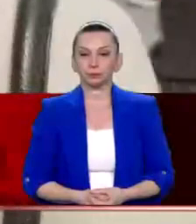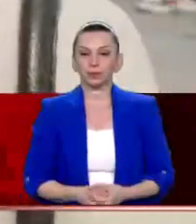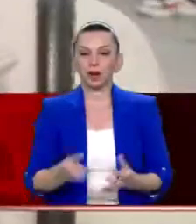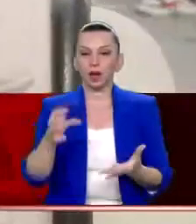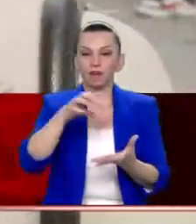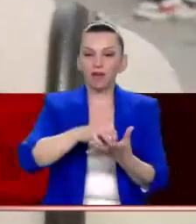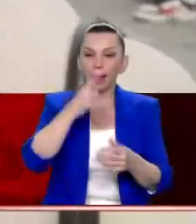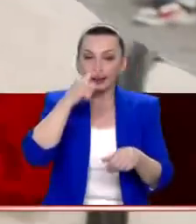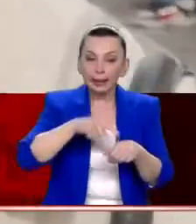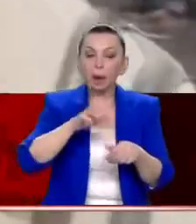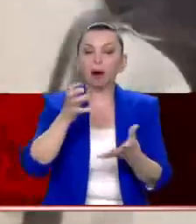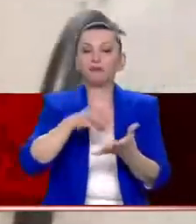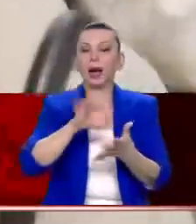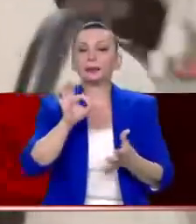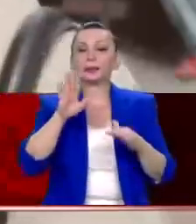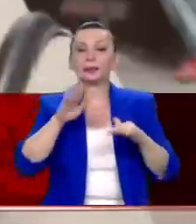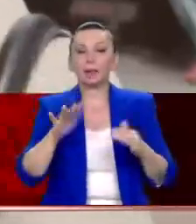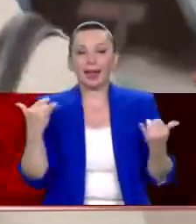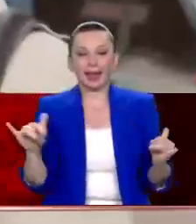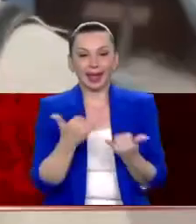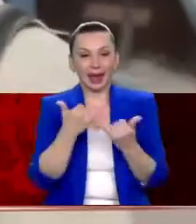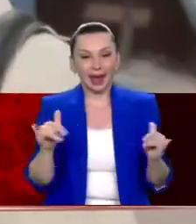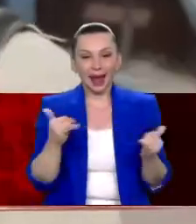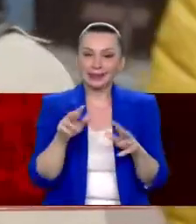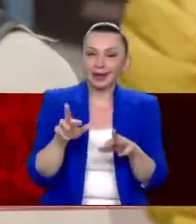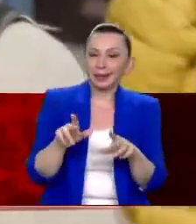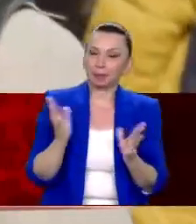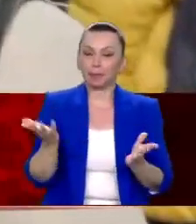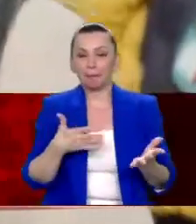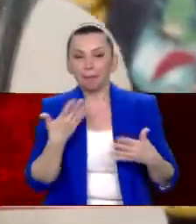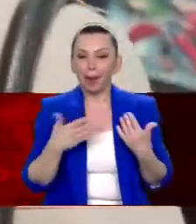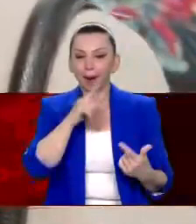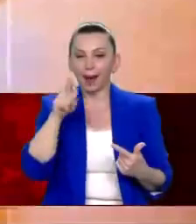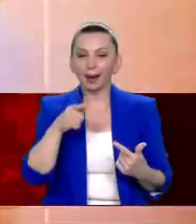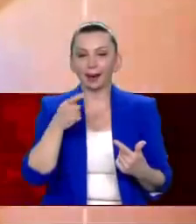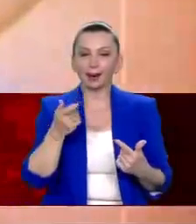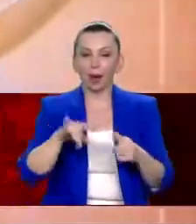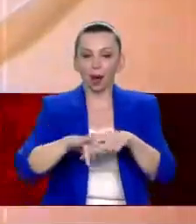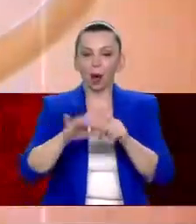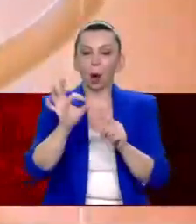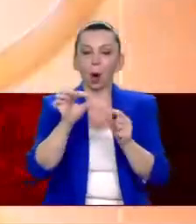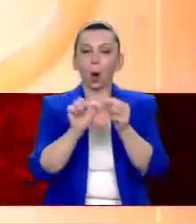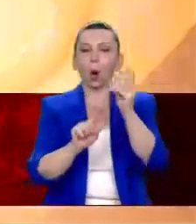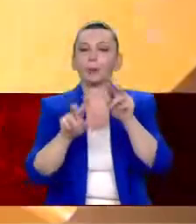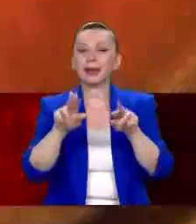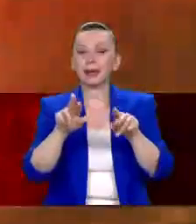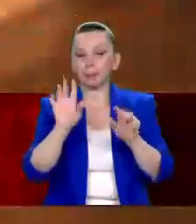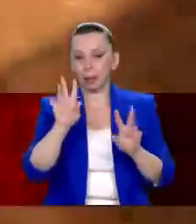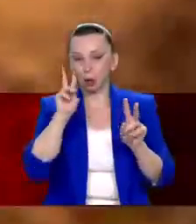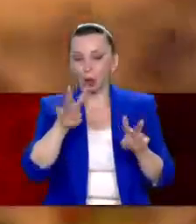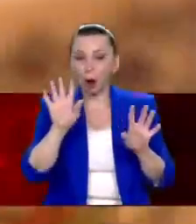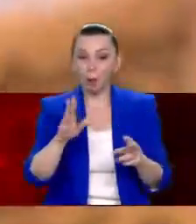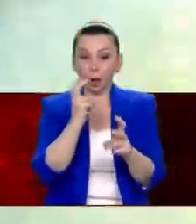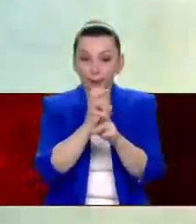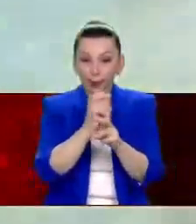Fala inanma, falsızda kalma demişler. Eğlenceli bir vakit aracı gibi görebiliriz aslında. Hobi gibi. Hobi gibi görünüyor ama aslında